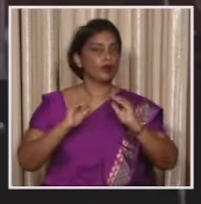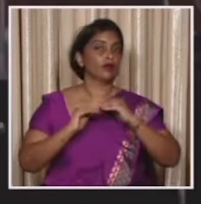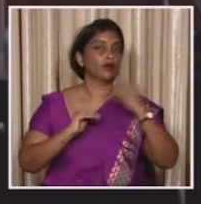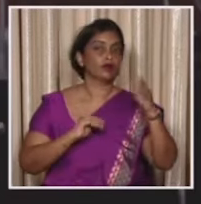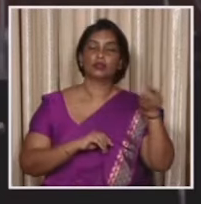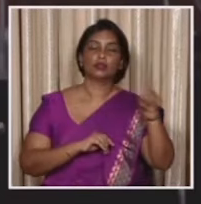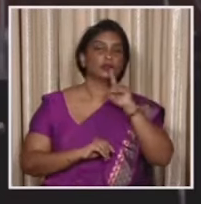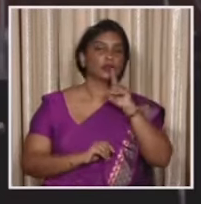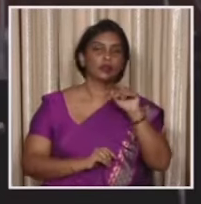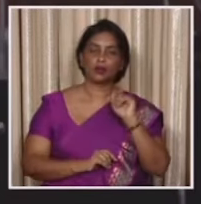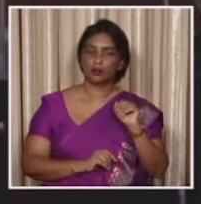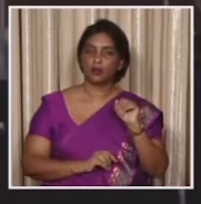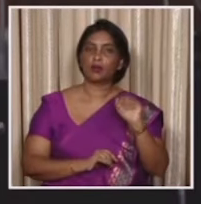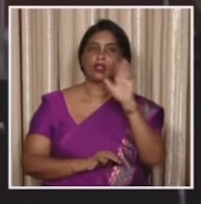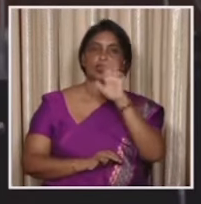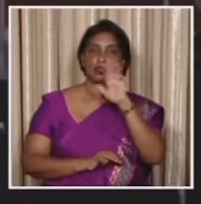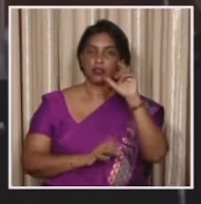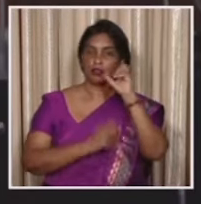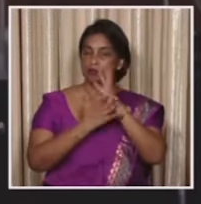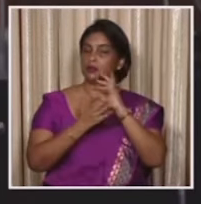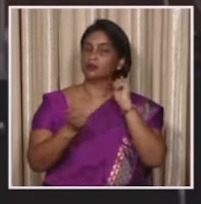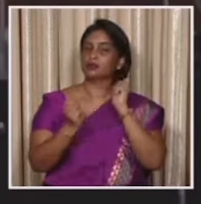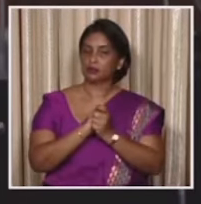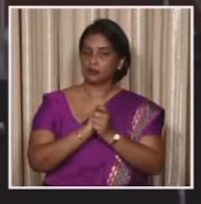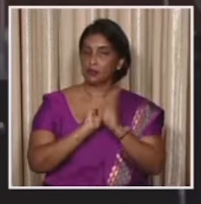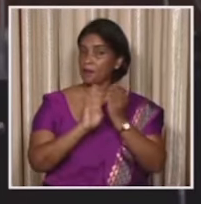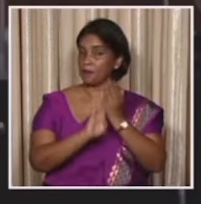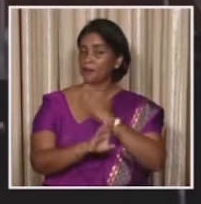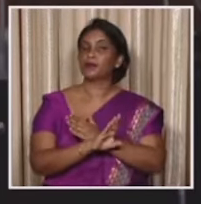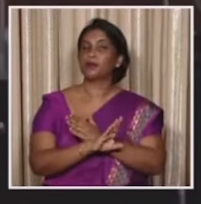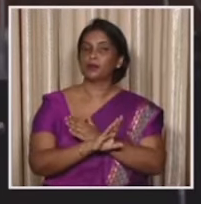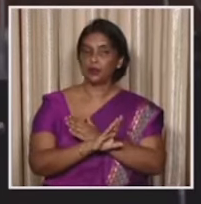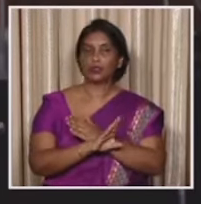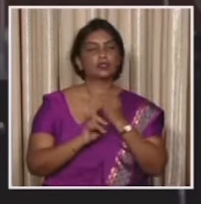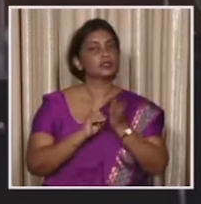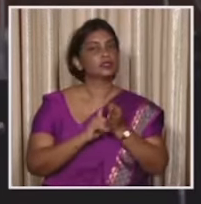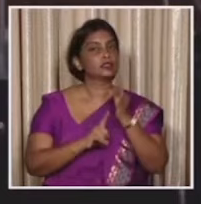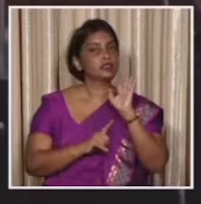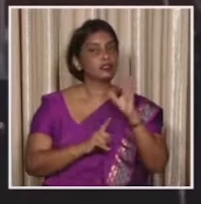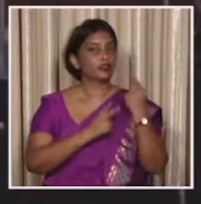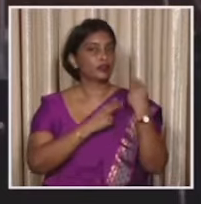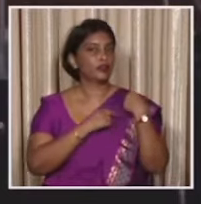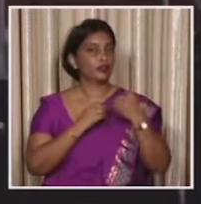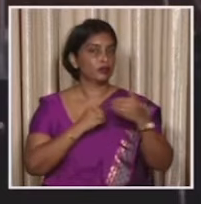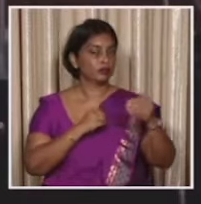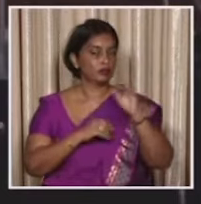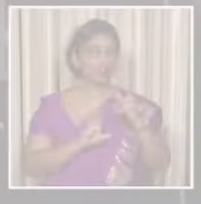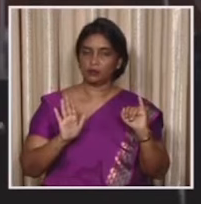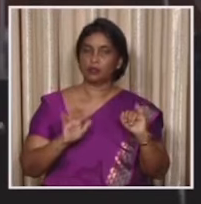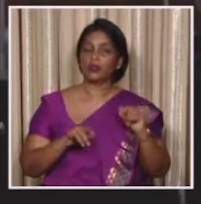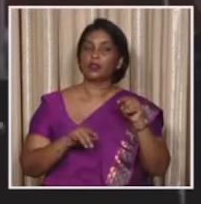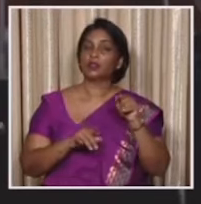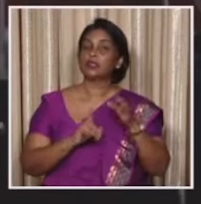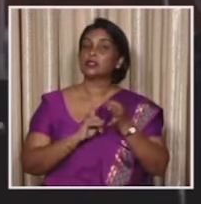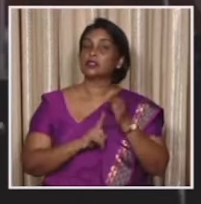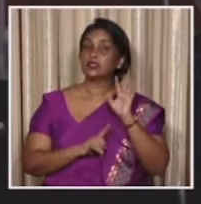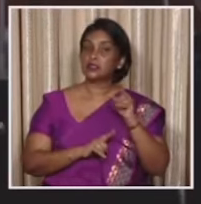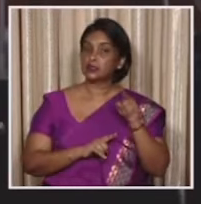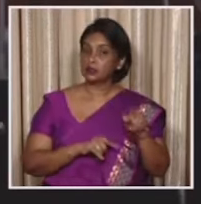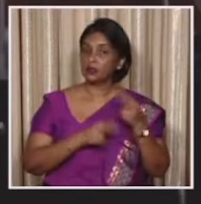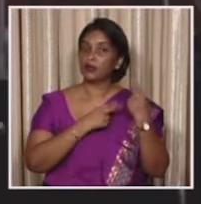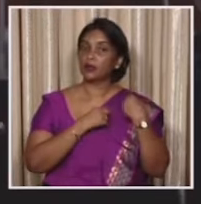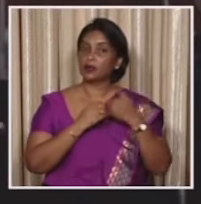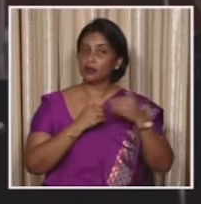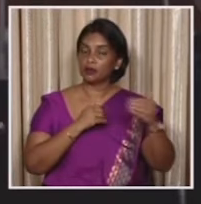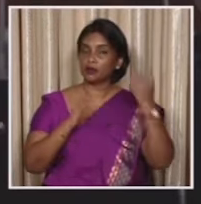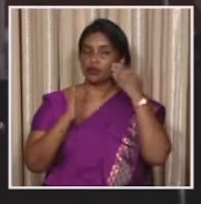තියෙන්නේ මොකද? 19 සංශෝධනයට කලින් ජනාධිපතිගේ දුරකාලයේ තිබුණේ වසර 6යි. ජනාධිපතිතුමාගේ